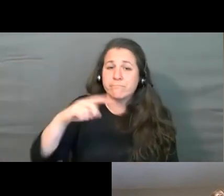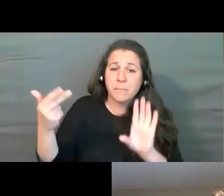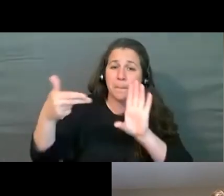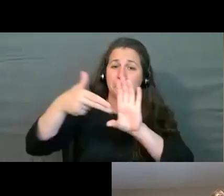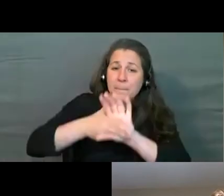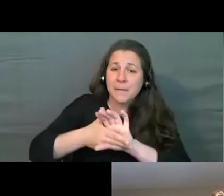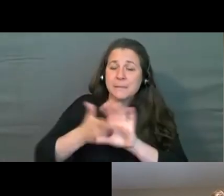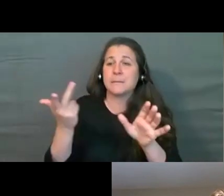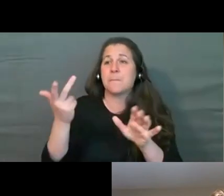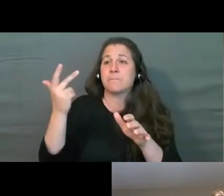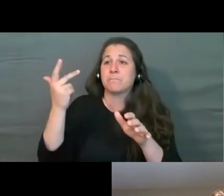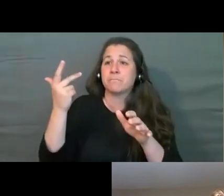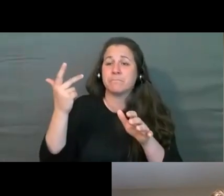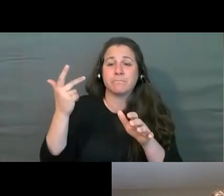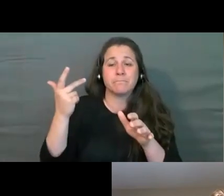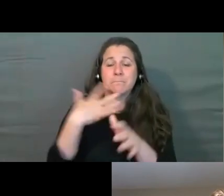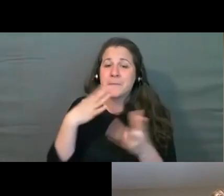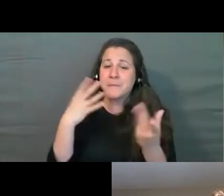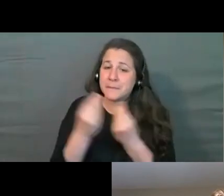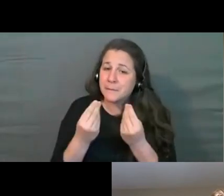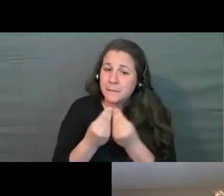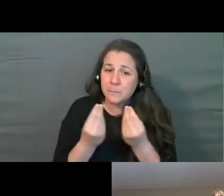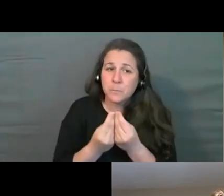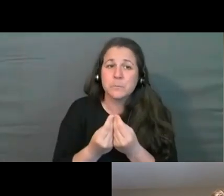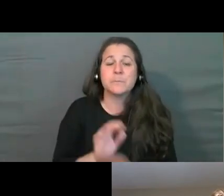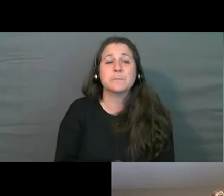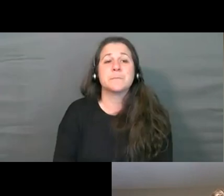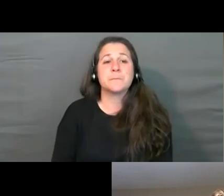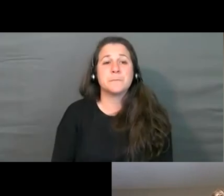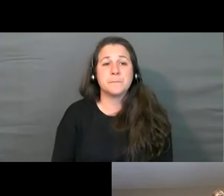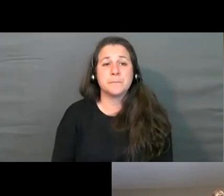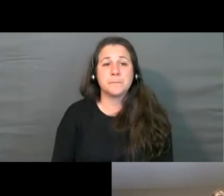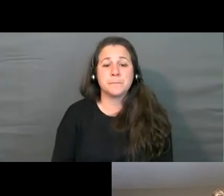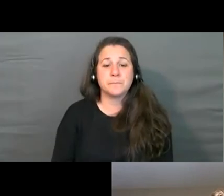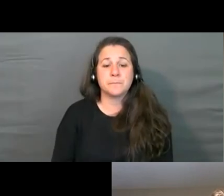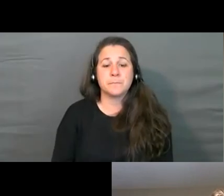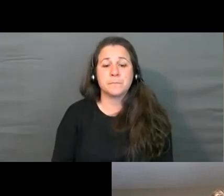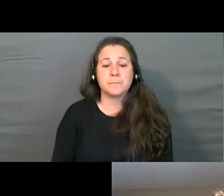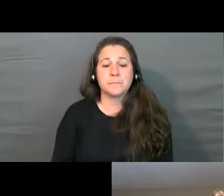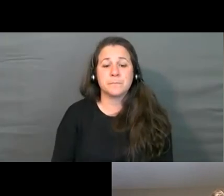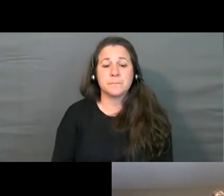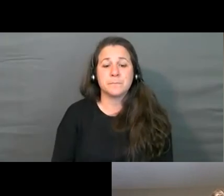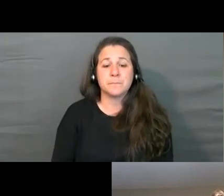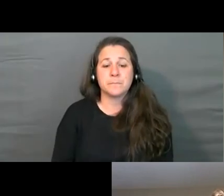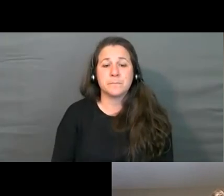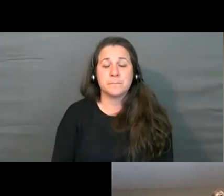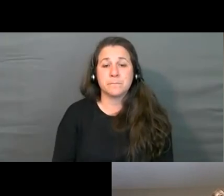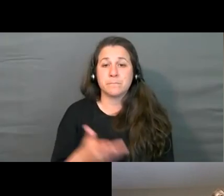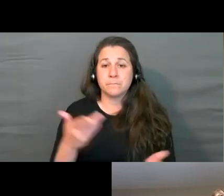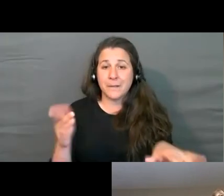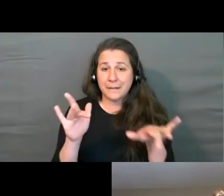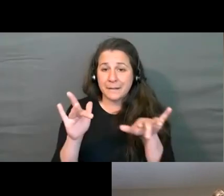trouvé intéressant et pertinent de participer à ce webinaire, je vous invite, juste après avoir quitté,